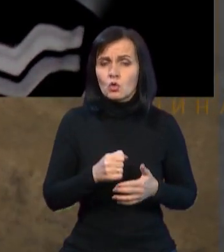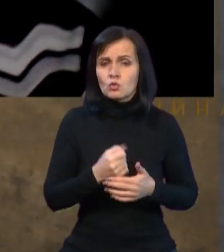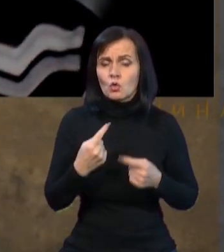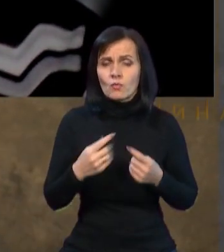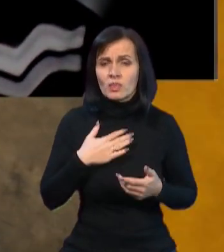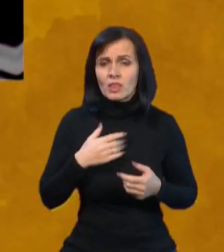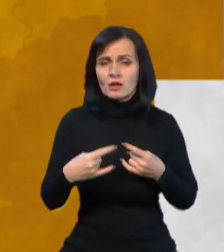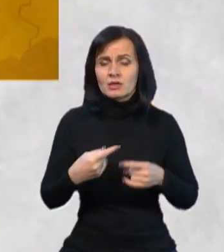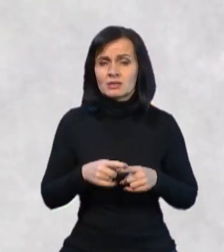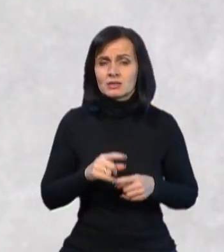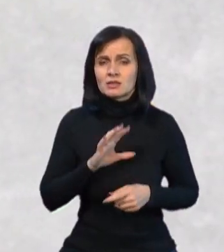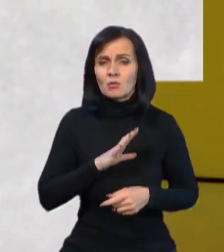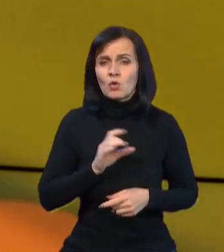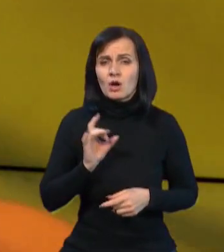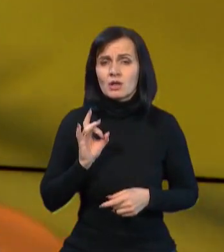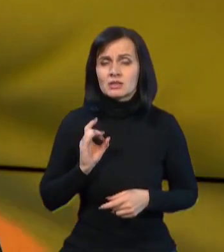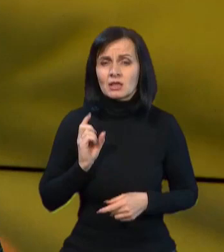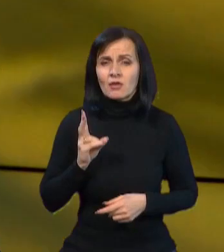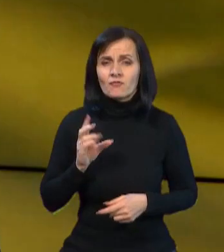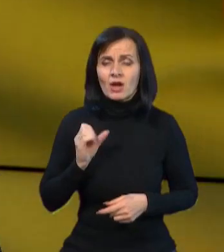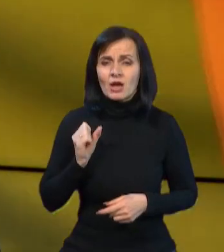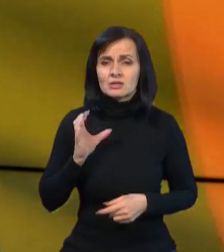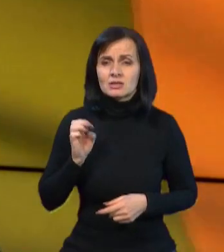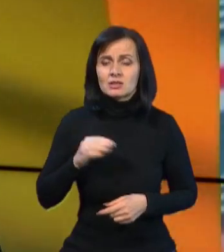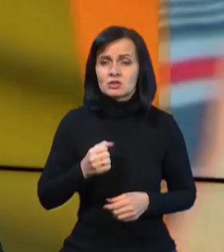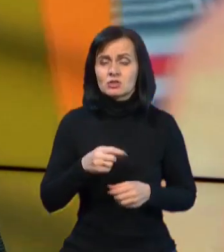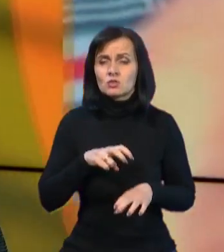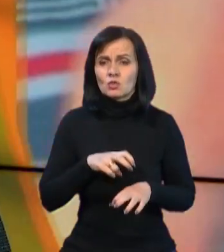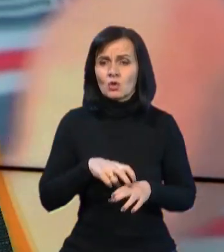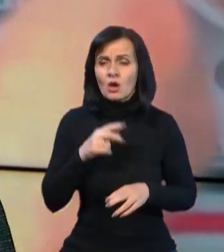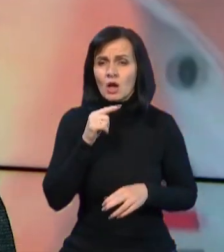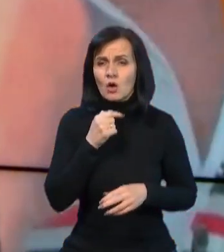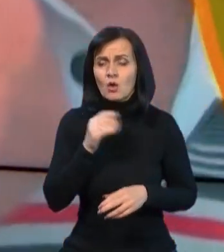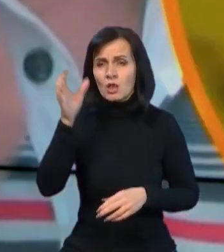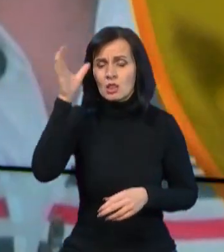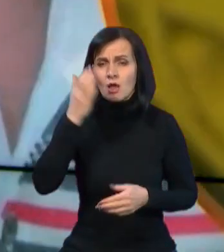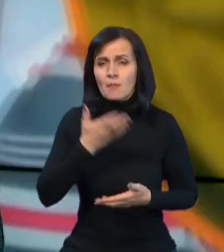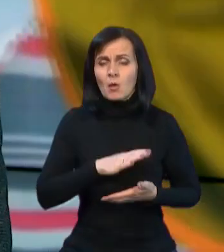нашому ефірі. Це була Раїса Квасницька, докторка економічних наук. Ми продовжимо за мить.